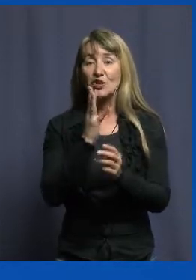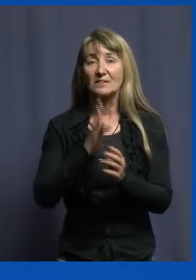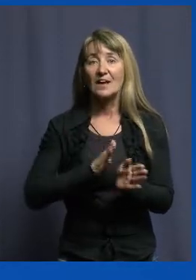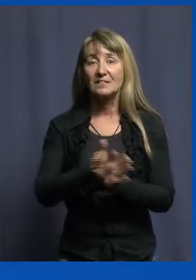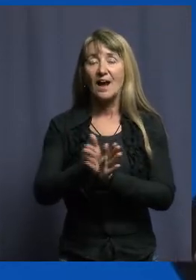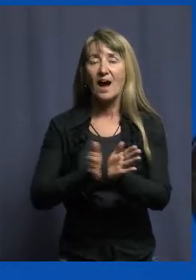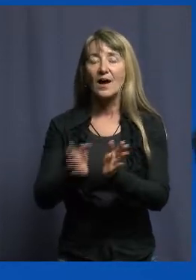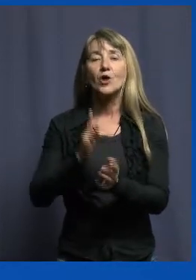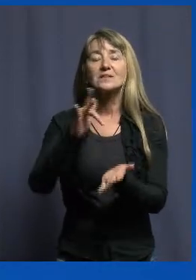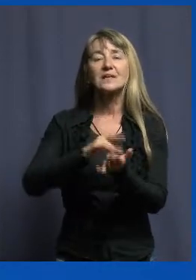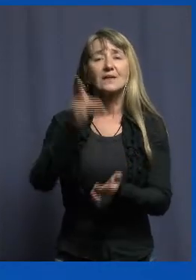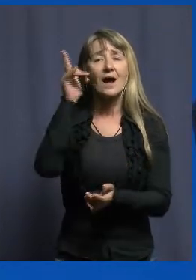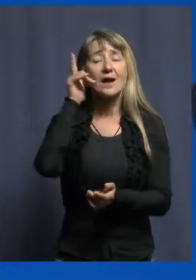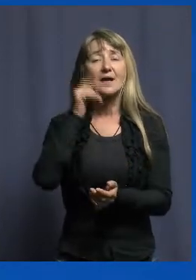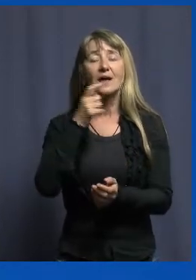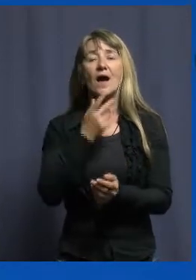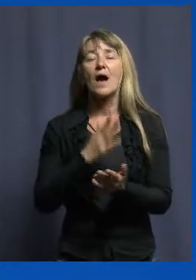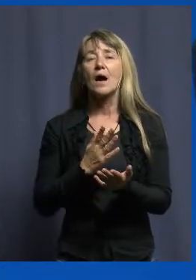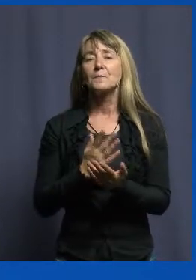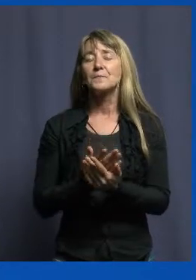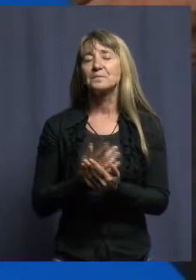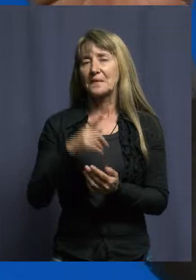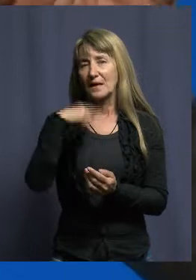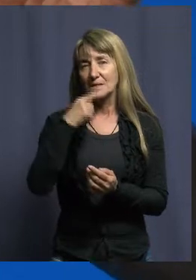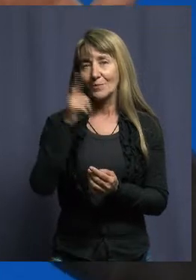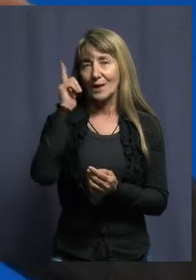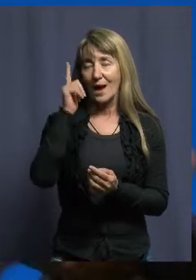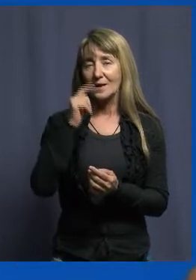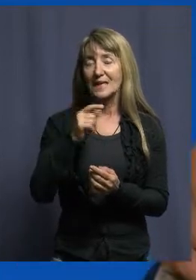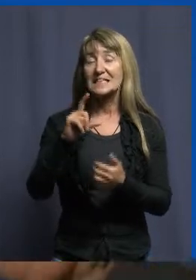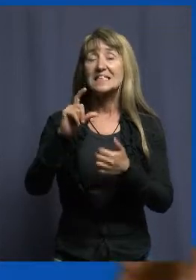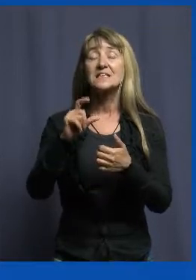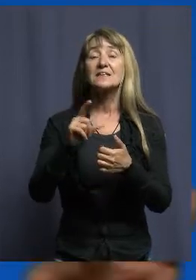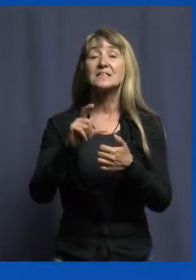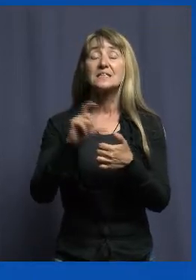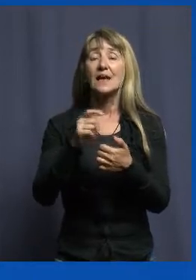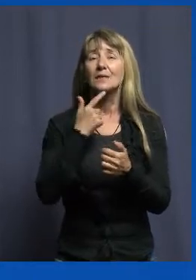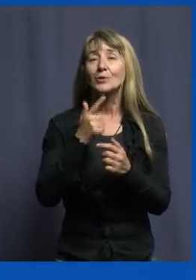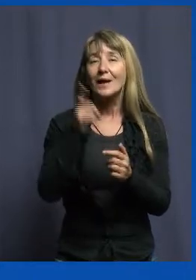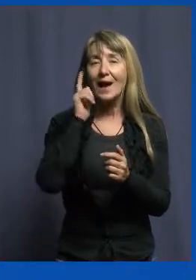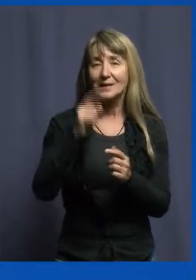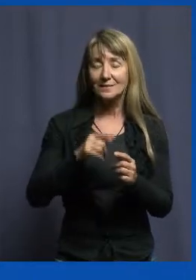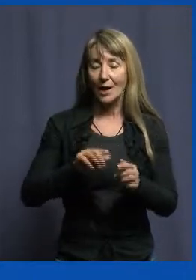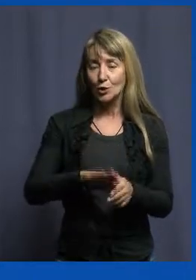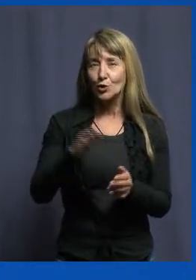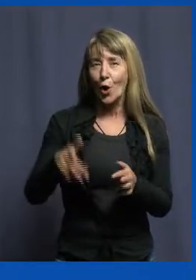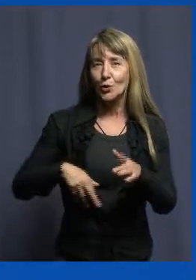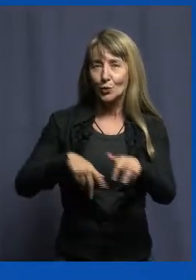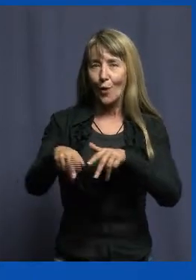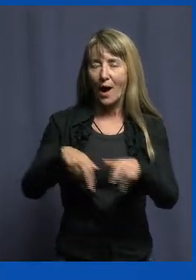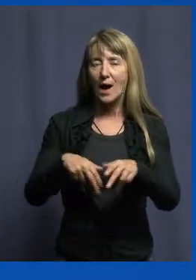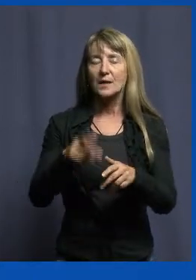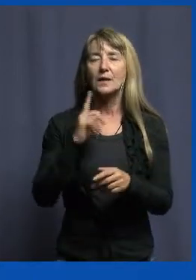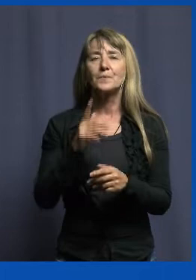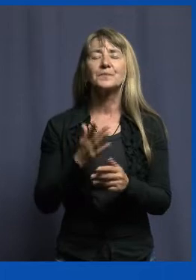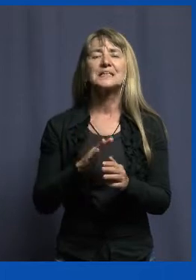od centra grada ka recimo grada, ulici grada Sirena, da to bude granitni trotoar